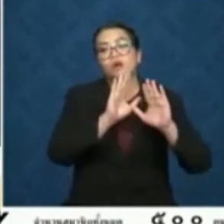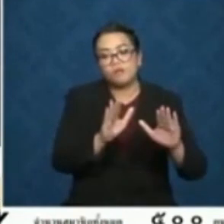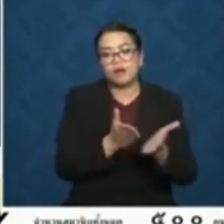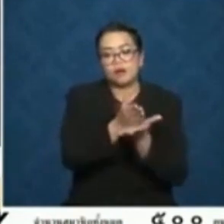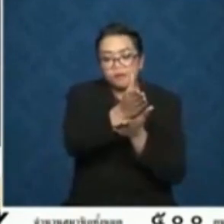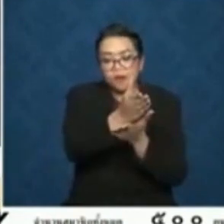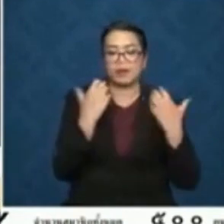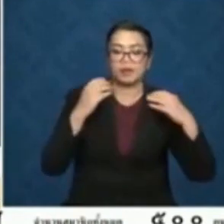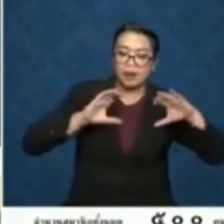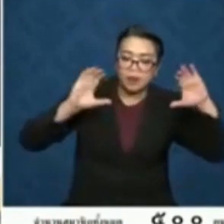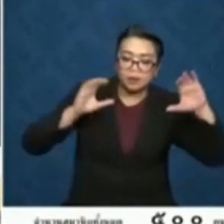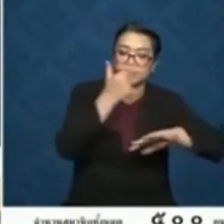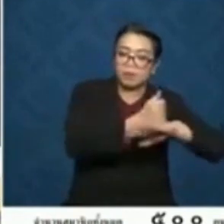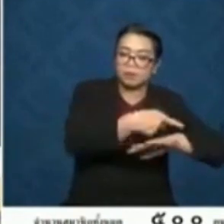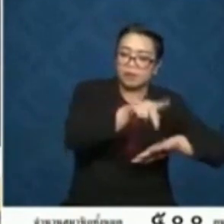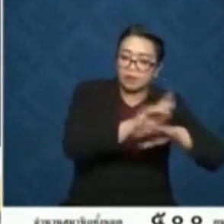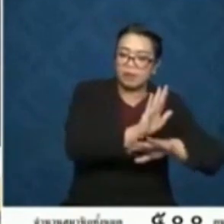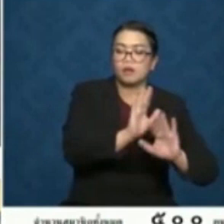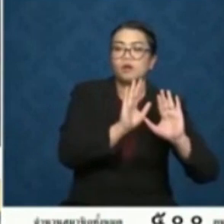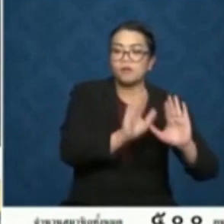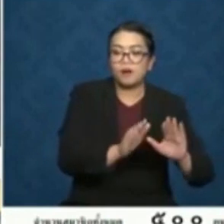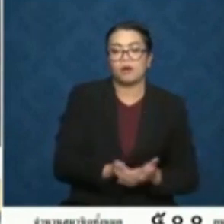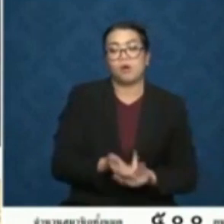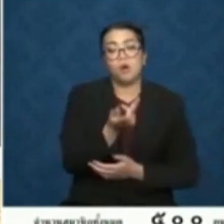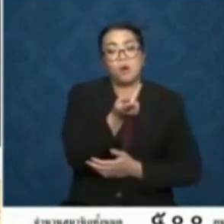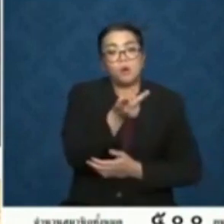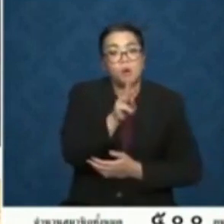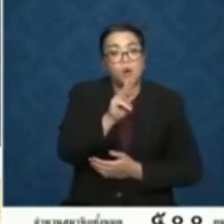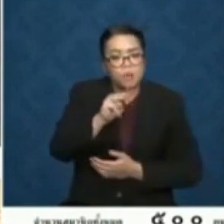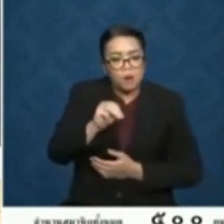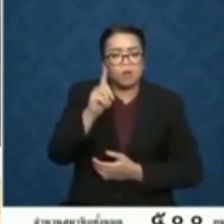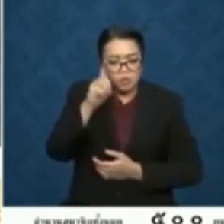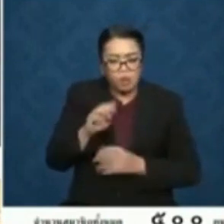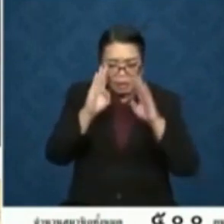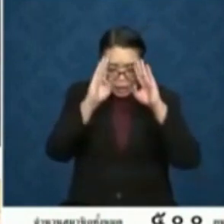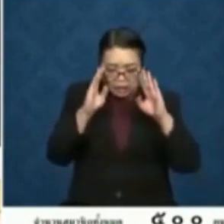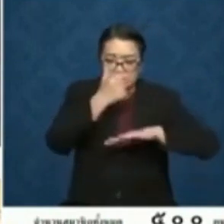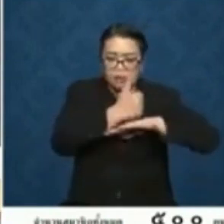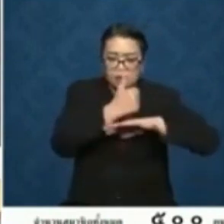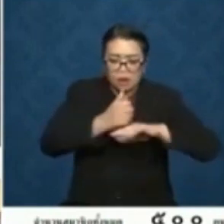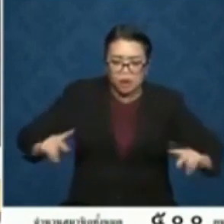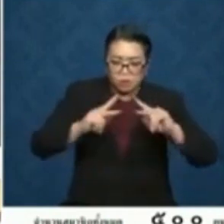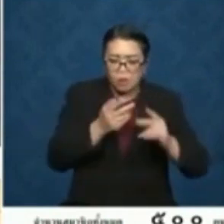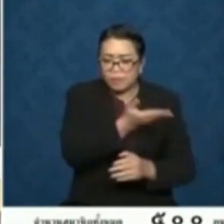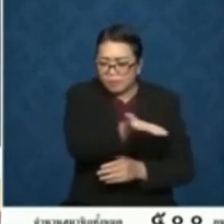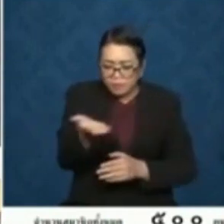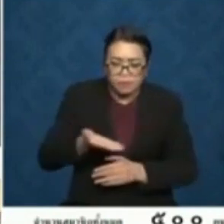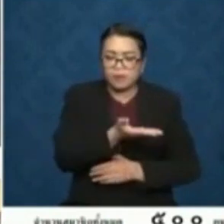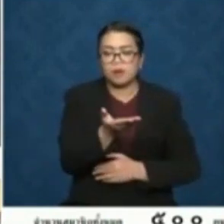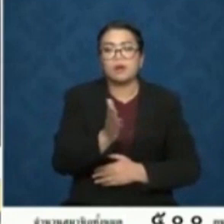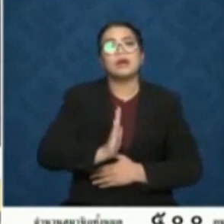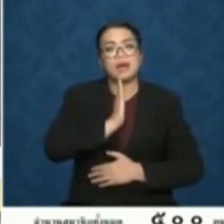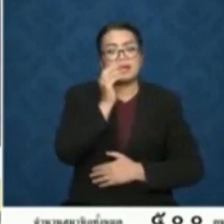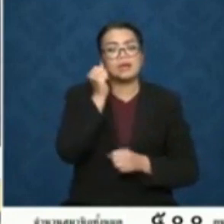ครับผมฝากทั้งวิปรัฐบาลฝากทั้งท่านประธานครับครม.ครับตั้งใจทำงานมากกว่านี้